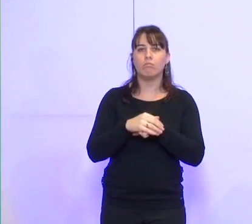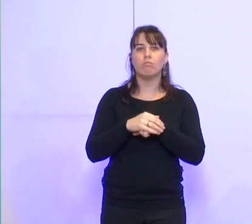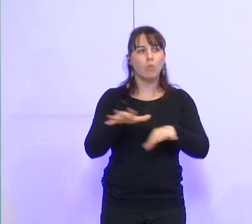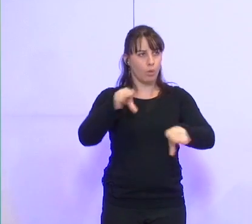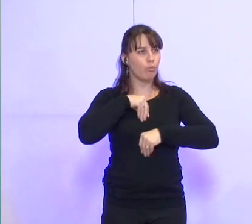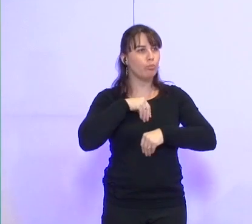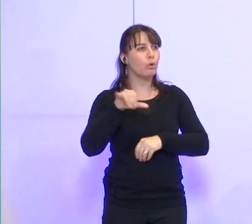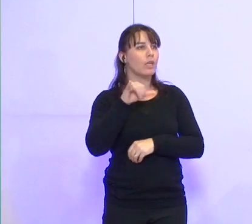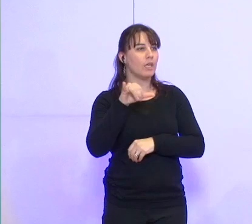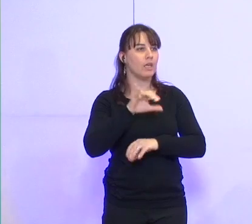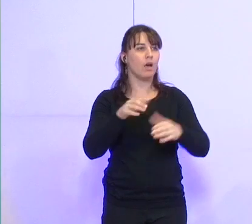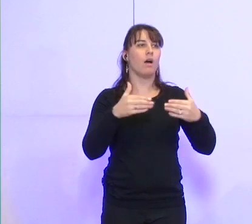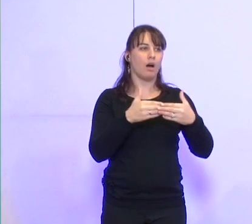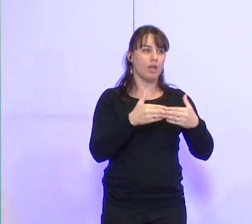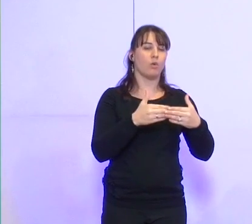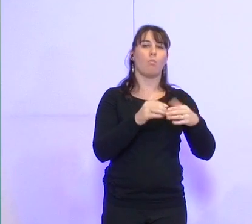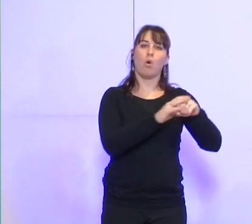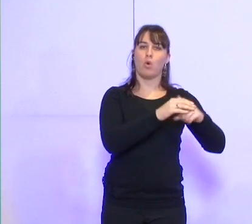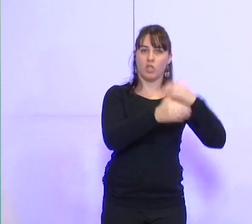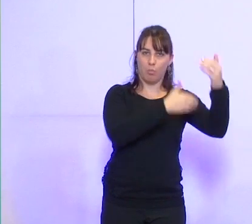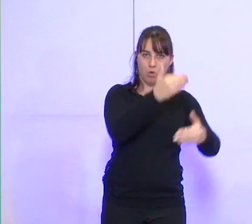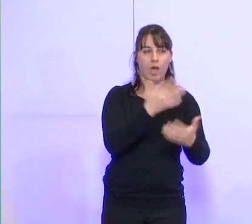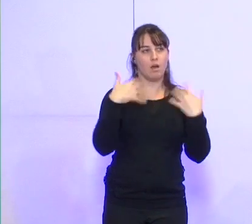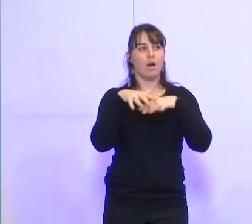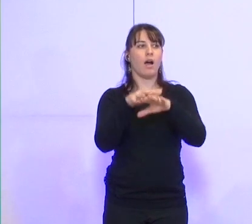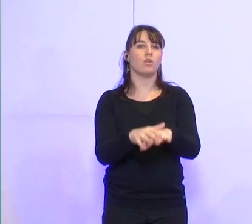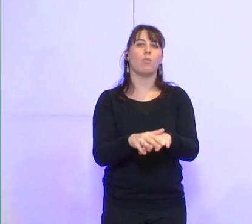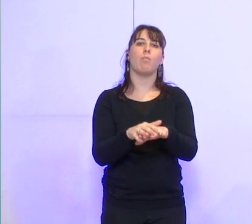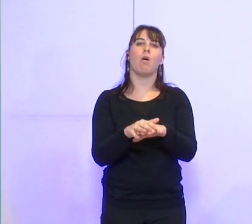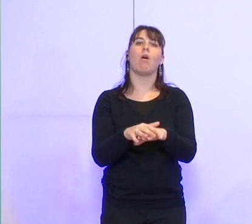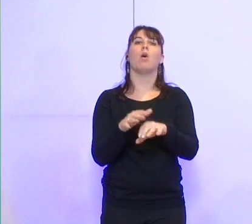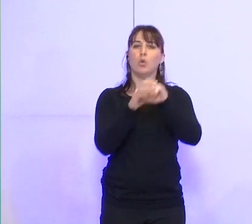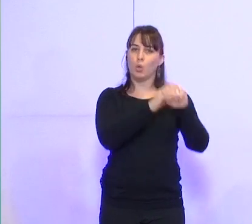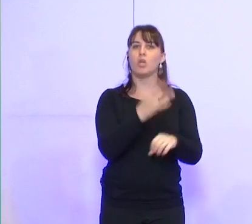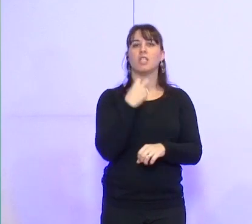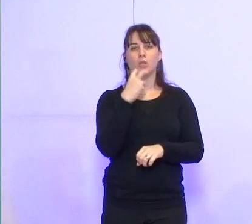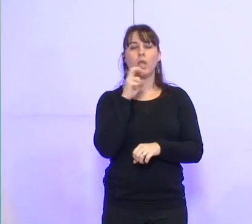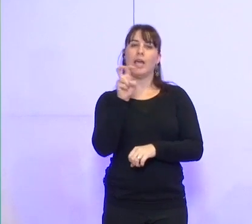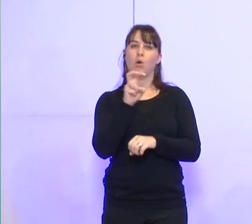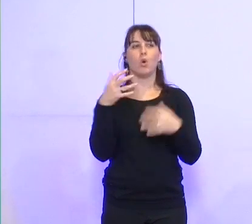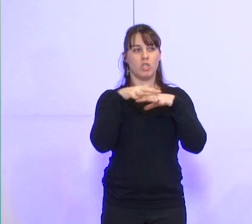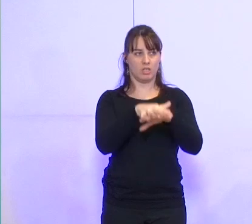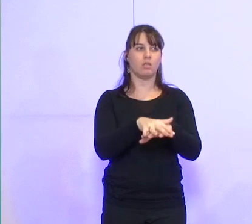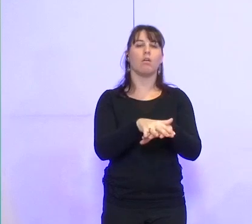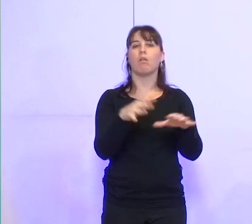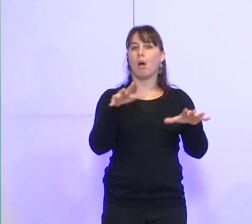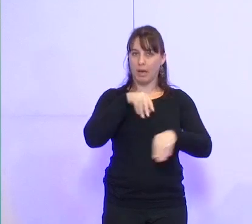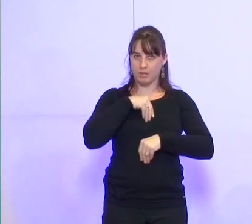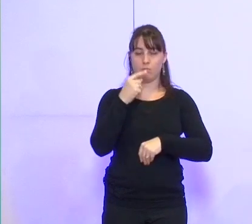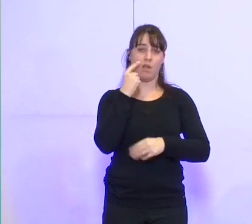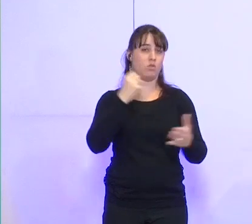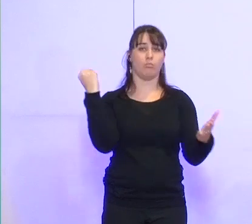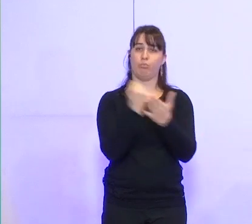pour? Le Rassemblement de gauche et de progrès, le Rassemblement citoyen de la gauche et les écologistes. Cette délibération est donc